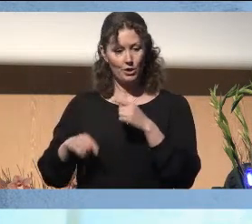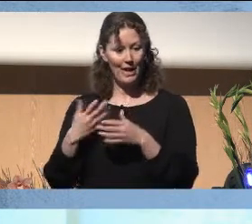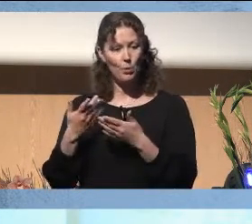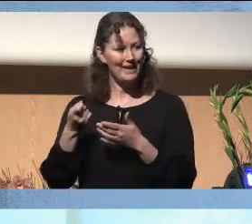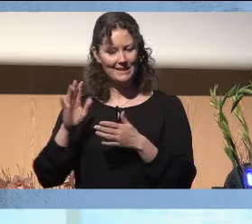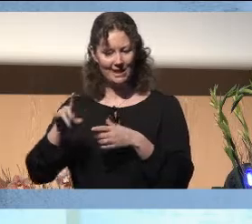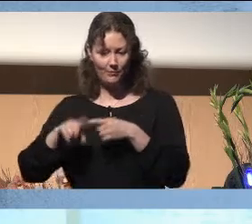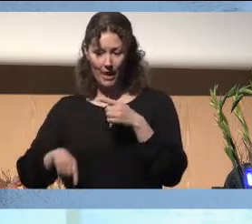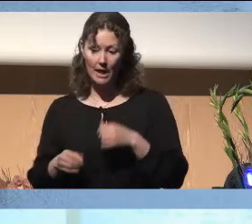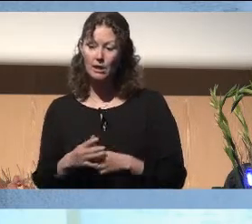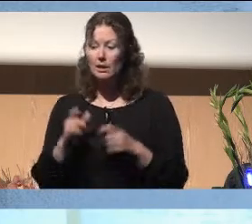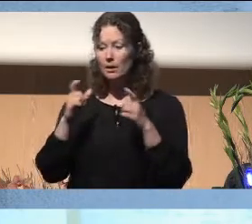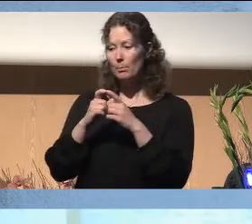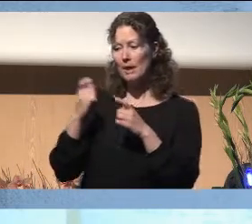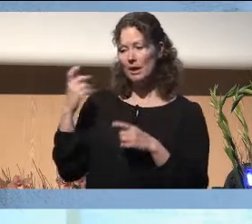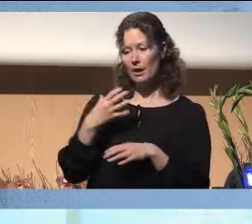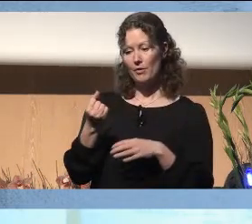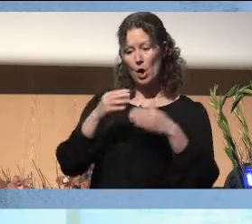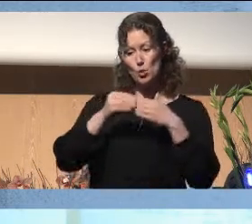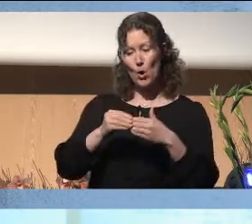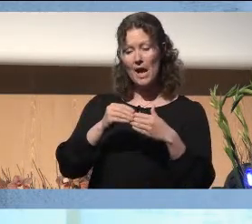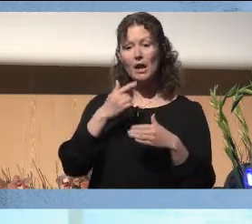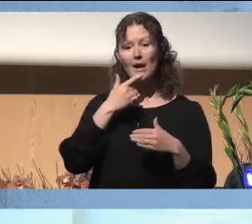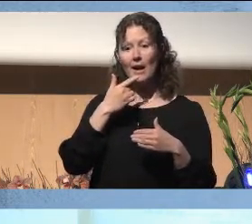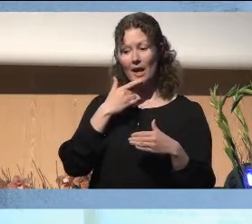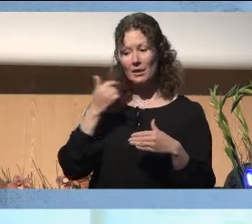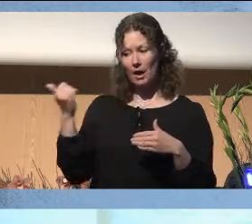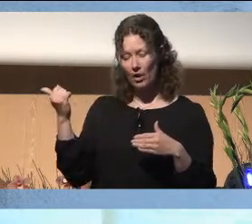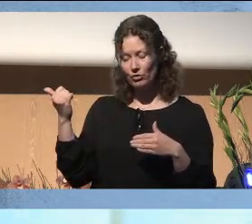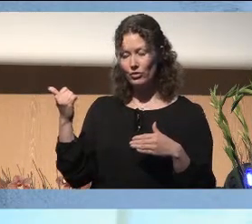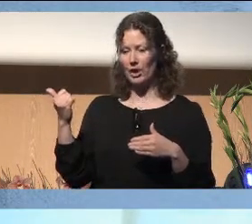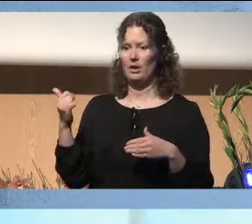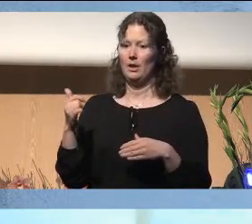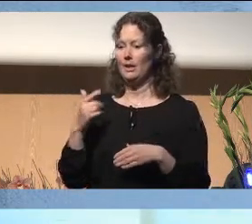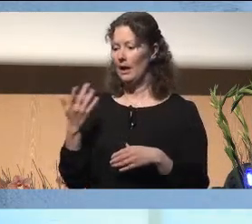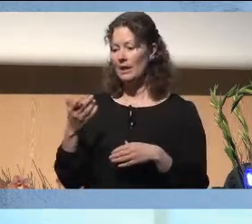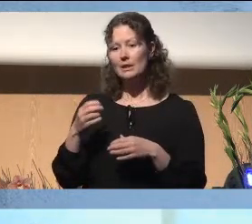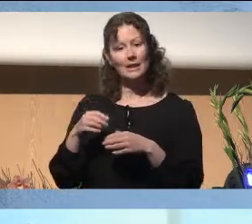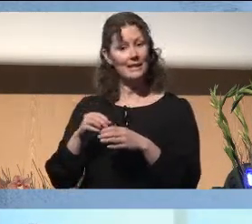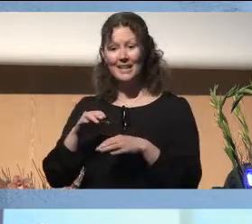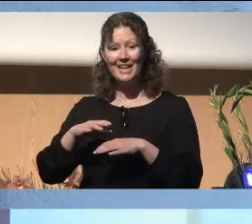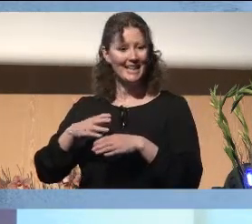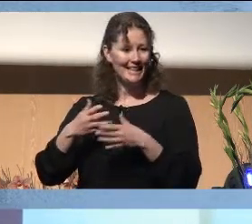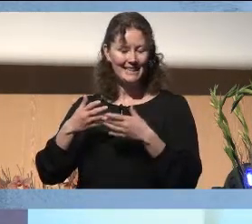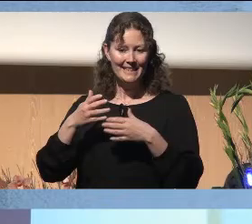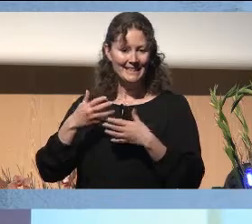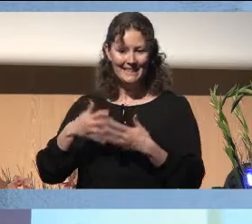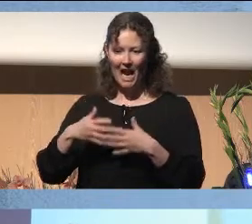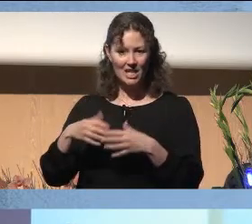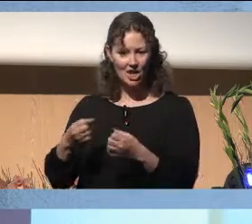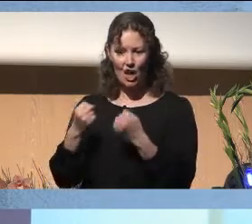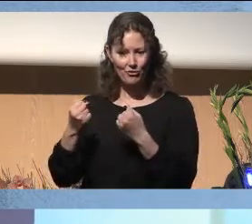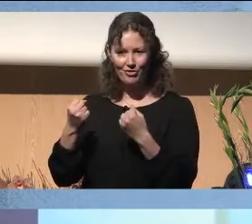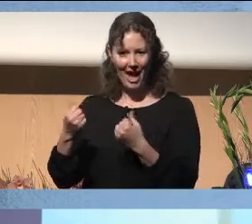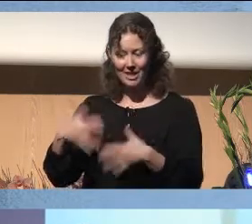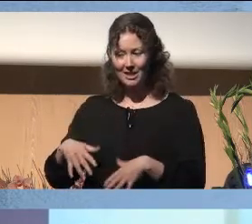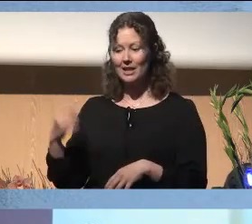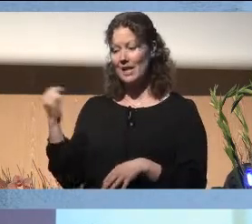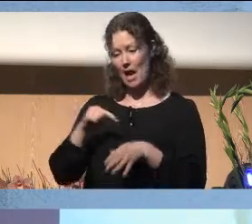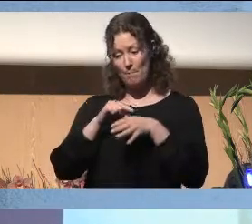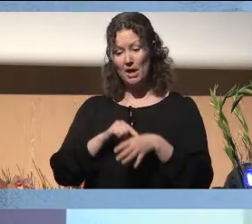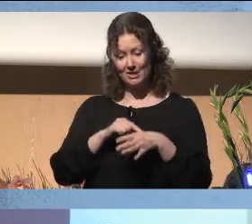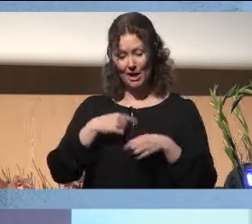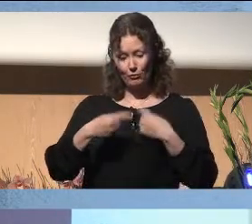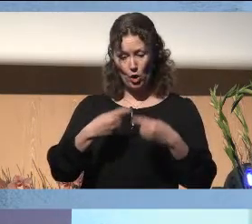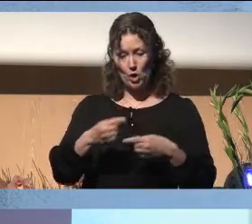Den här bilden kommer från en kollega från England, Paul Jarvis. Det här är inte ett kärnkraftverk. Utan det här är patientförlöpet för